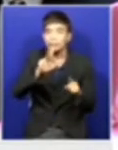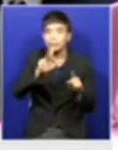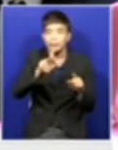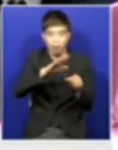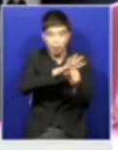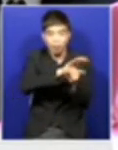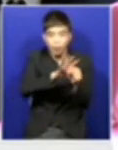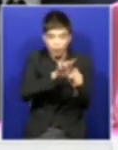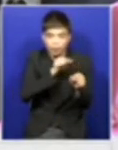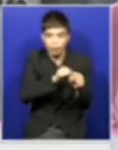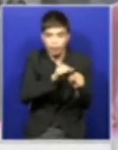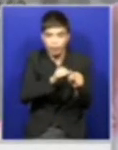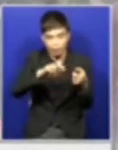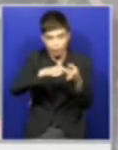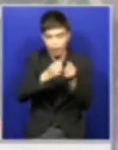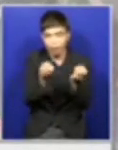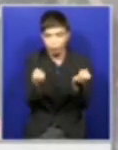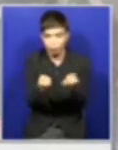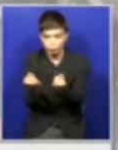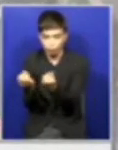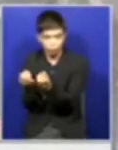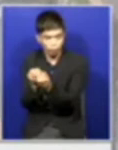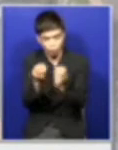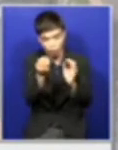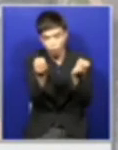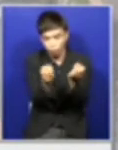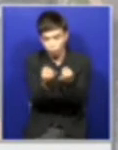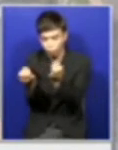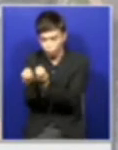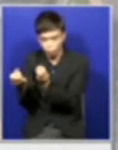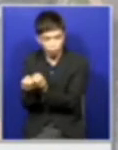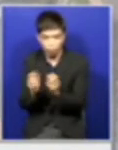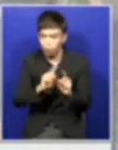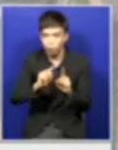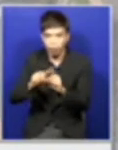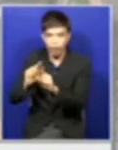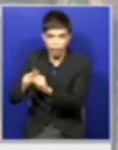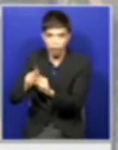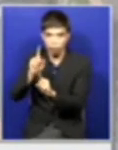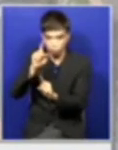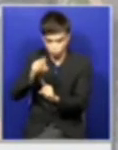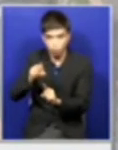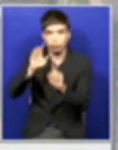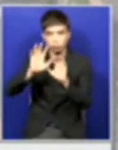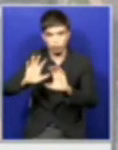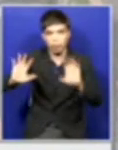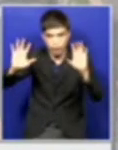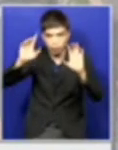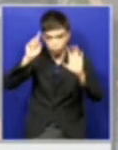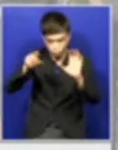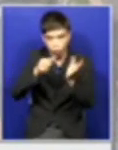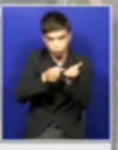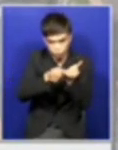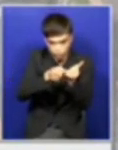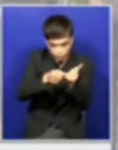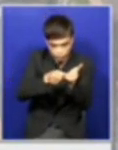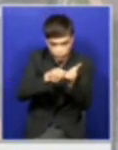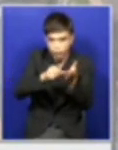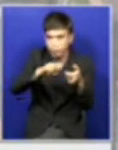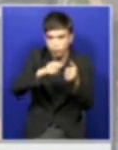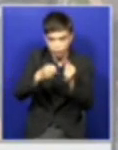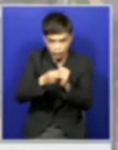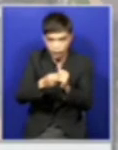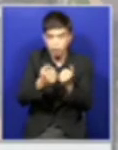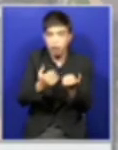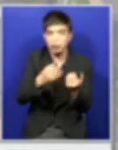ชาชนเดือดร้อนไปทุกหย่อมหญ้านะครับรัฐบาลก็ต้องแก้ปัญหาครับเพราะวันนี้เศรษฐกิจของประเทศไ